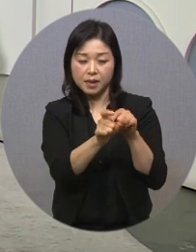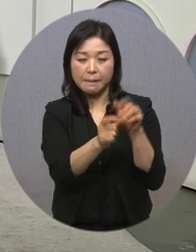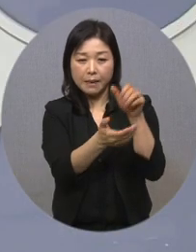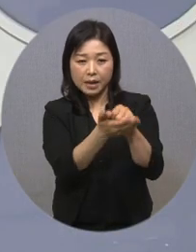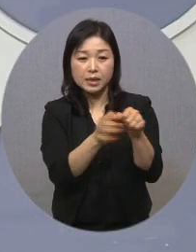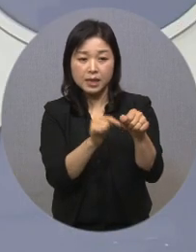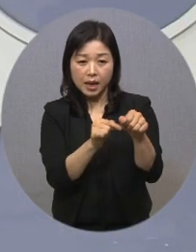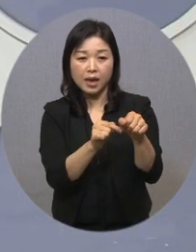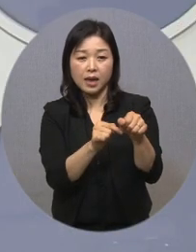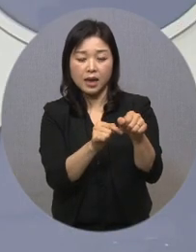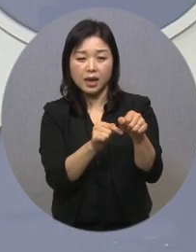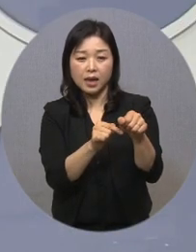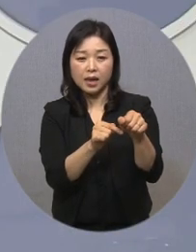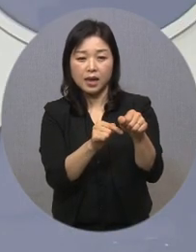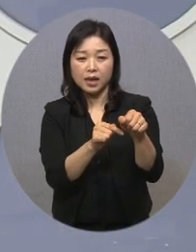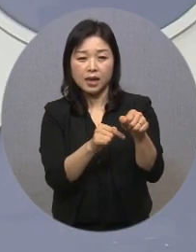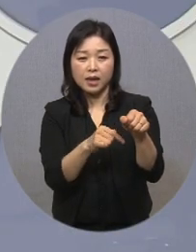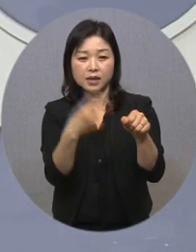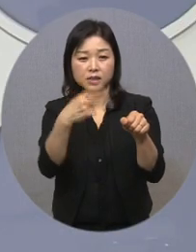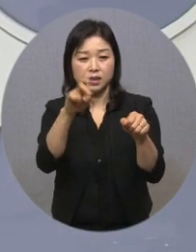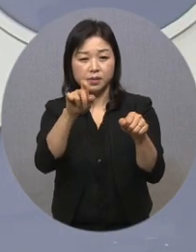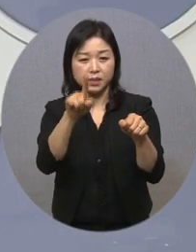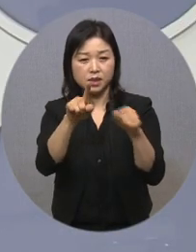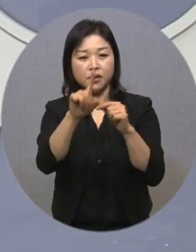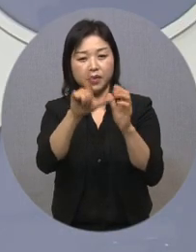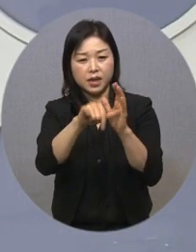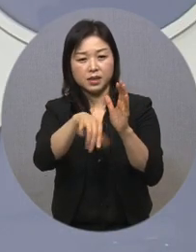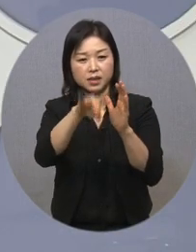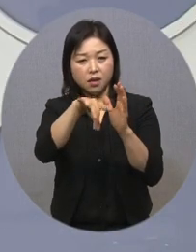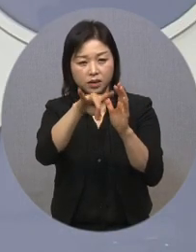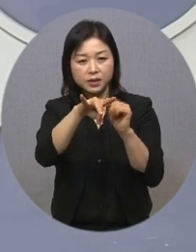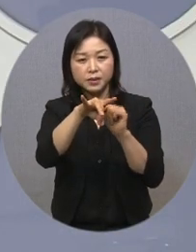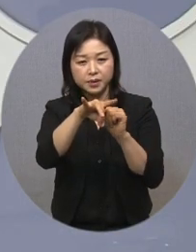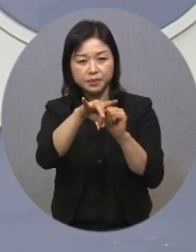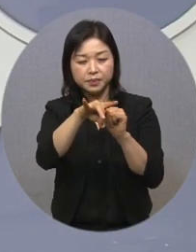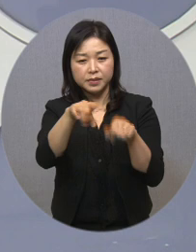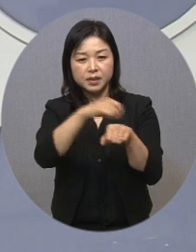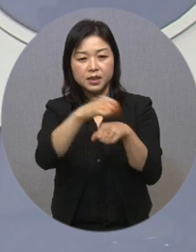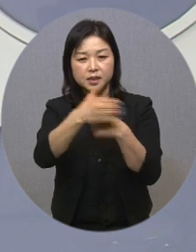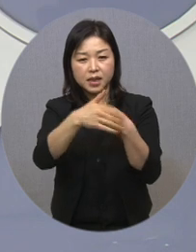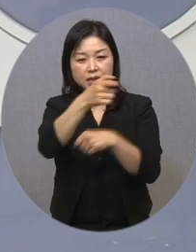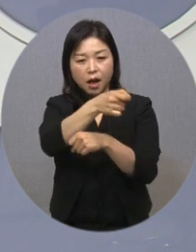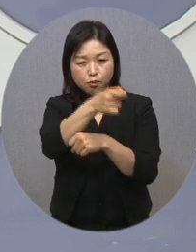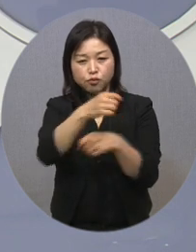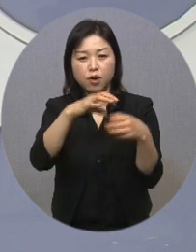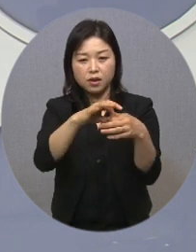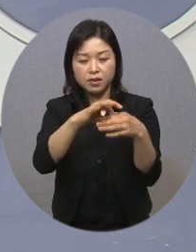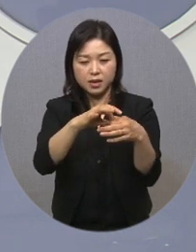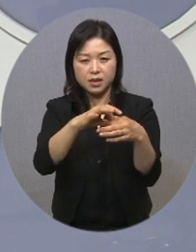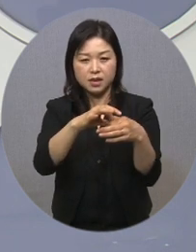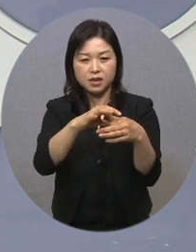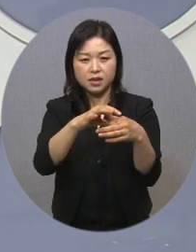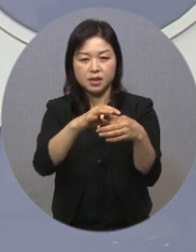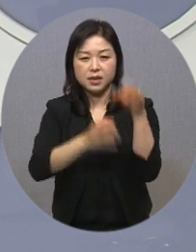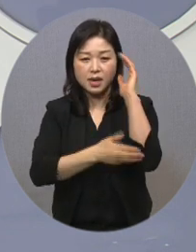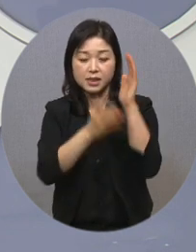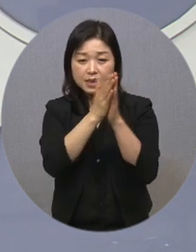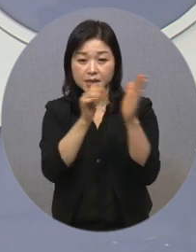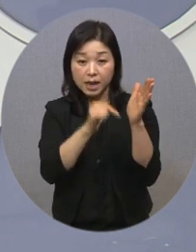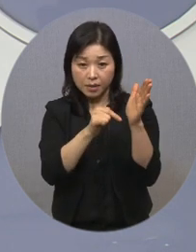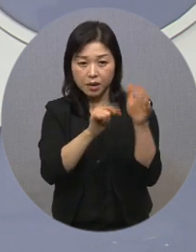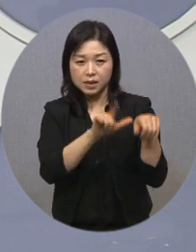거가 한 11년도에 첫 번째 특례 사무에 대한 이야기까지를 시작하면 근